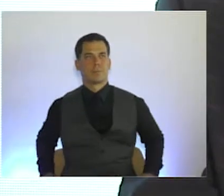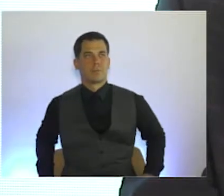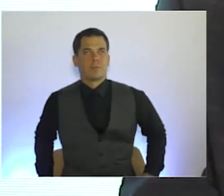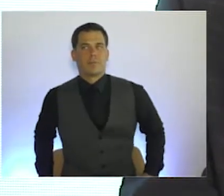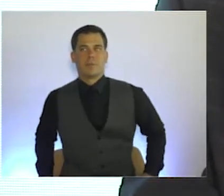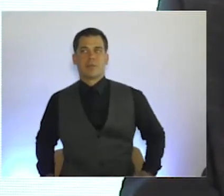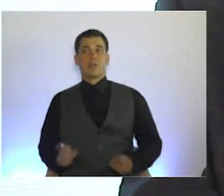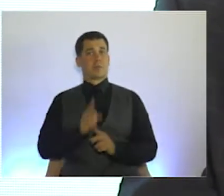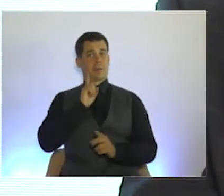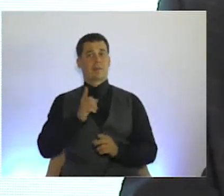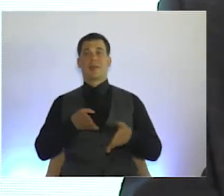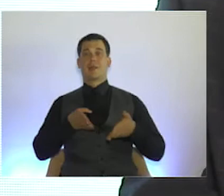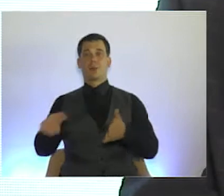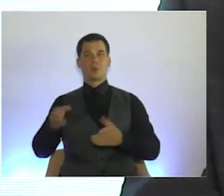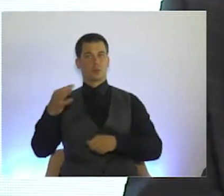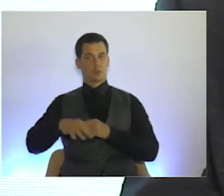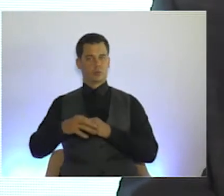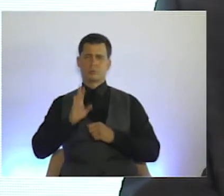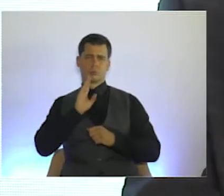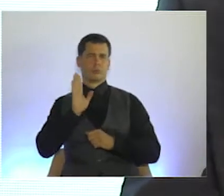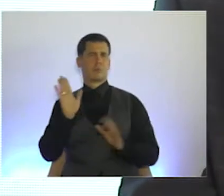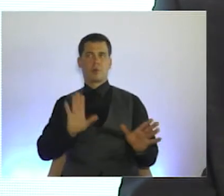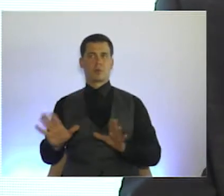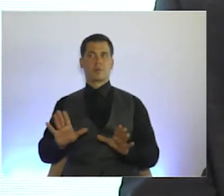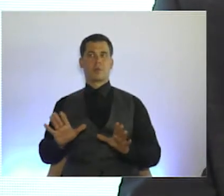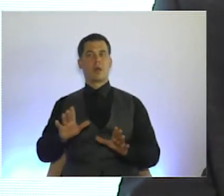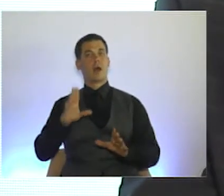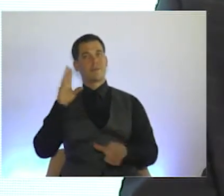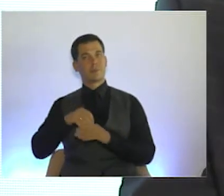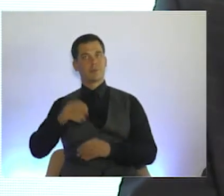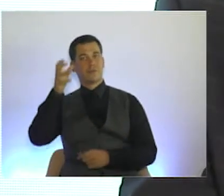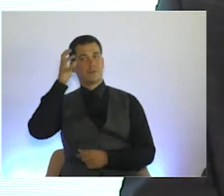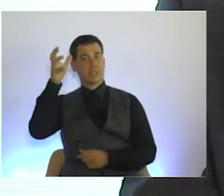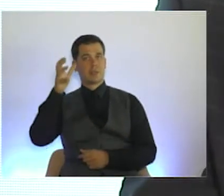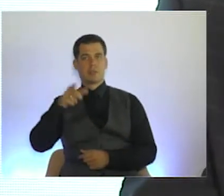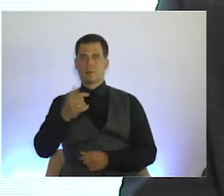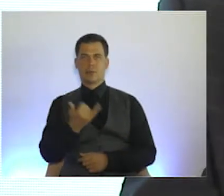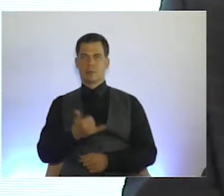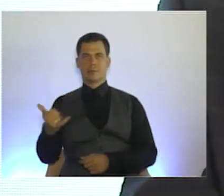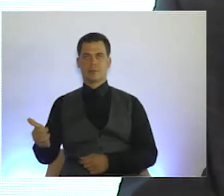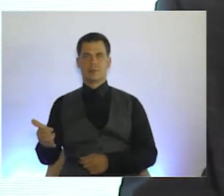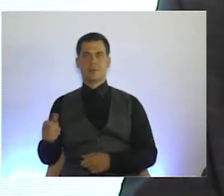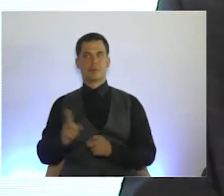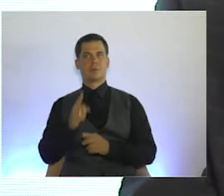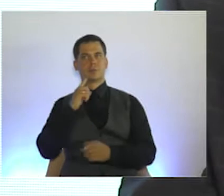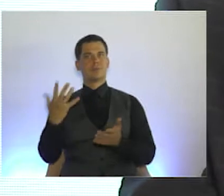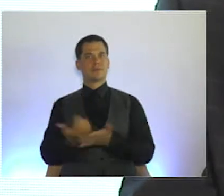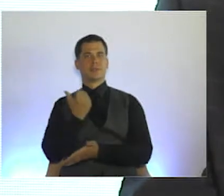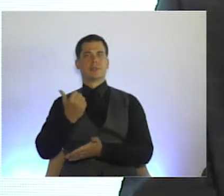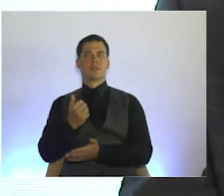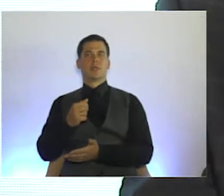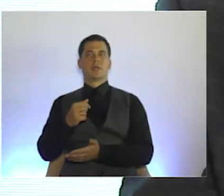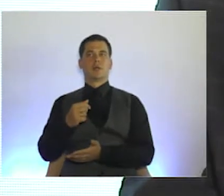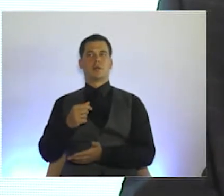jest to ten sam kierunek studiów, tym niemniej zakres wiedzy, którą student zdobywa i w efekcie